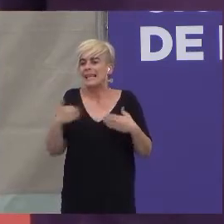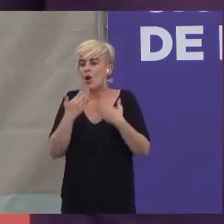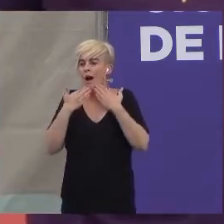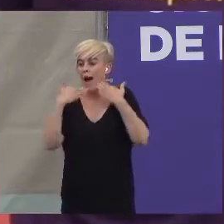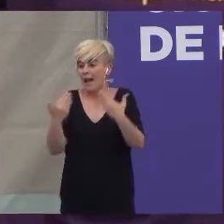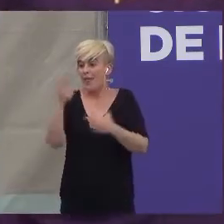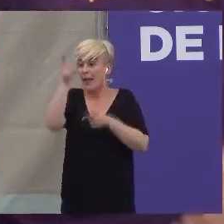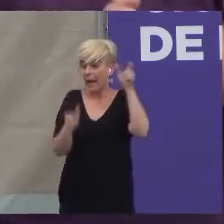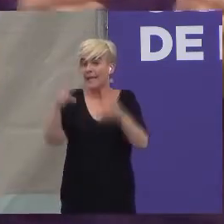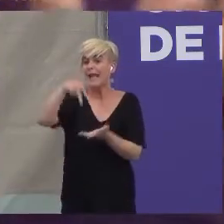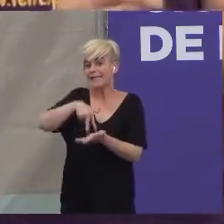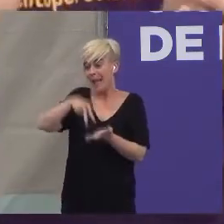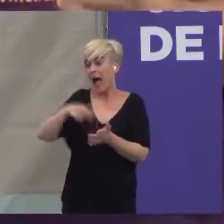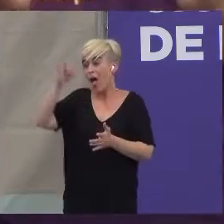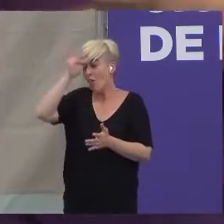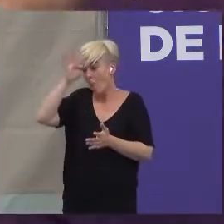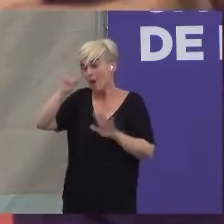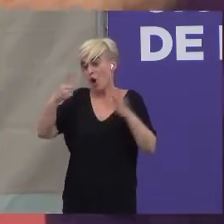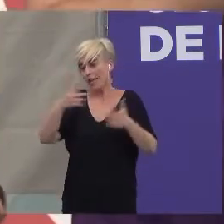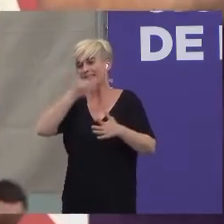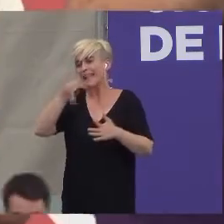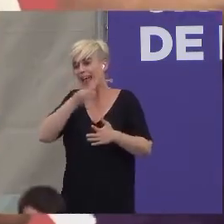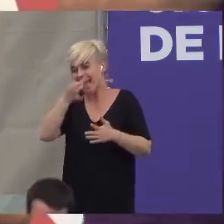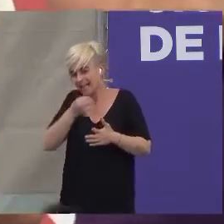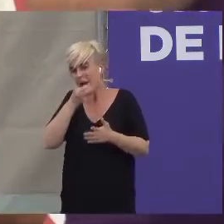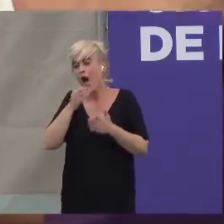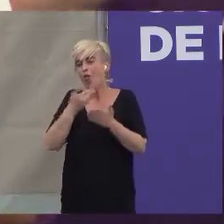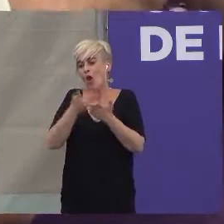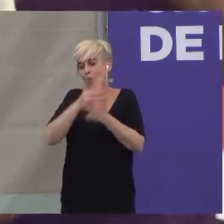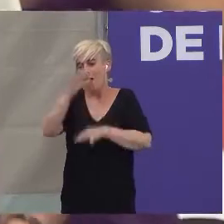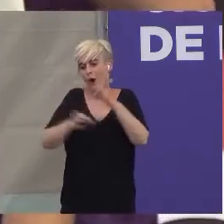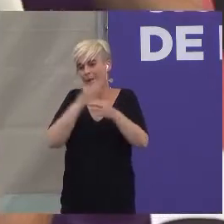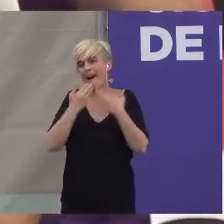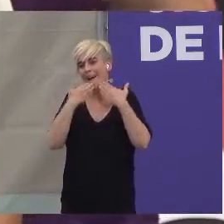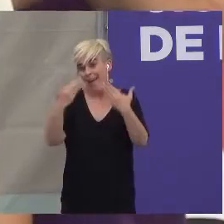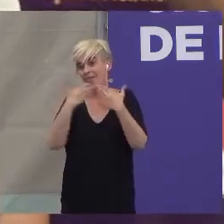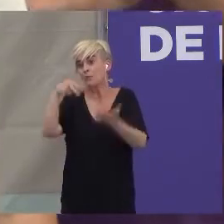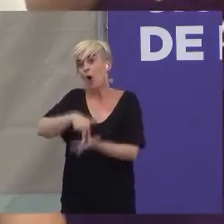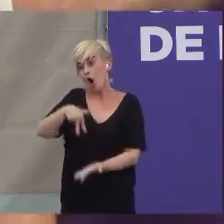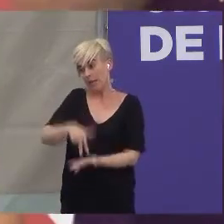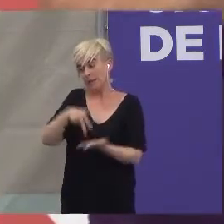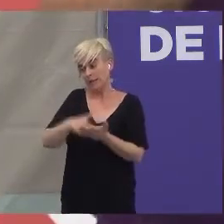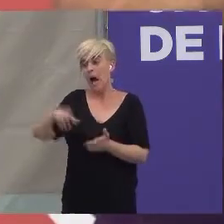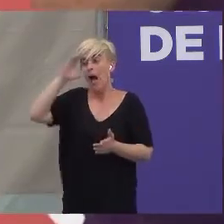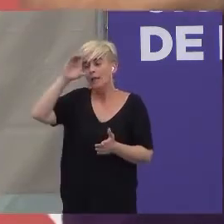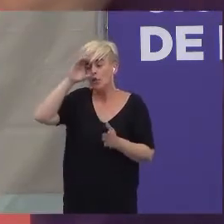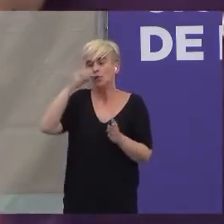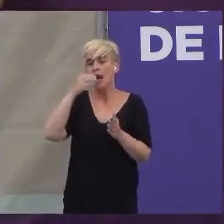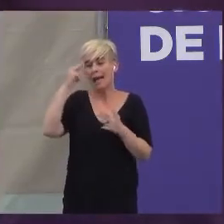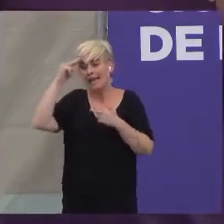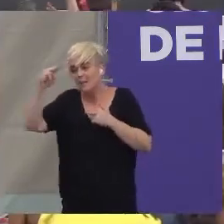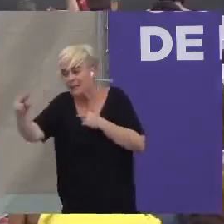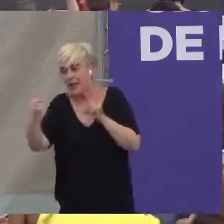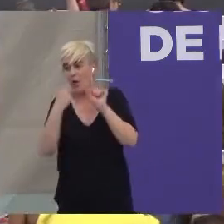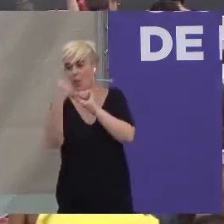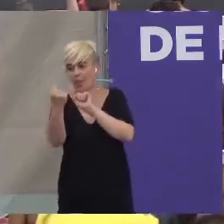esteu ací un diumenge, les 6 de la vesprada, parlant del document organitzatiu, respectant, escoltant i debatint. Moltes gràcies per estar